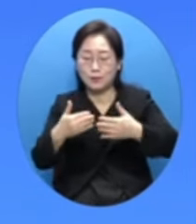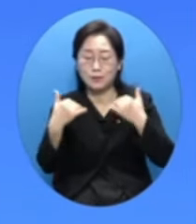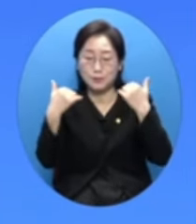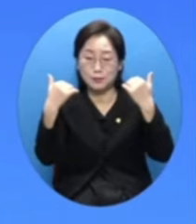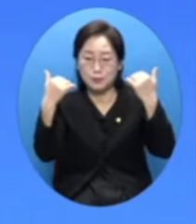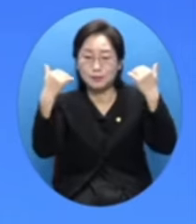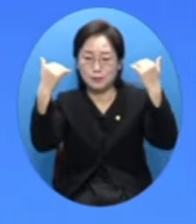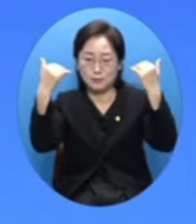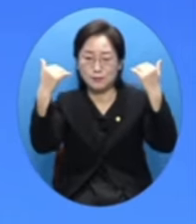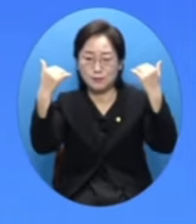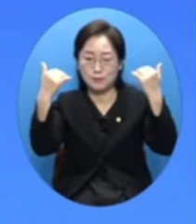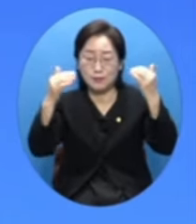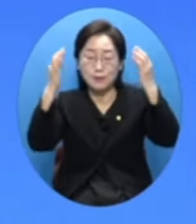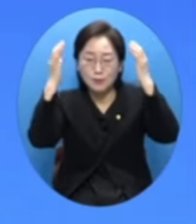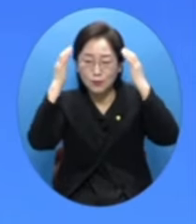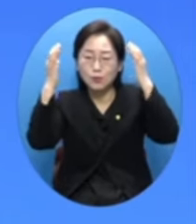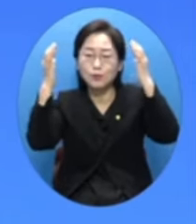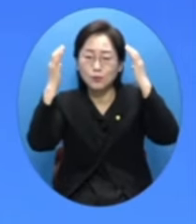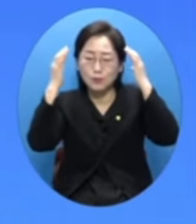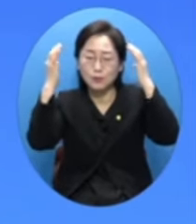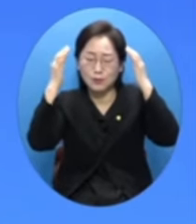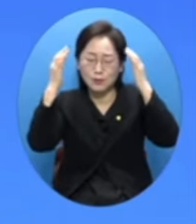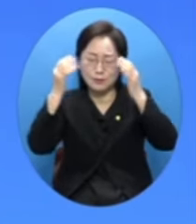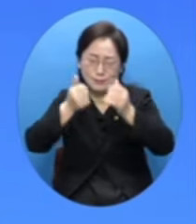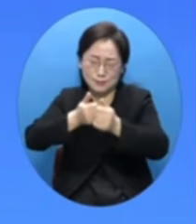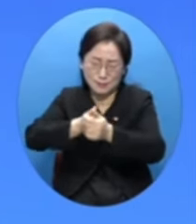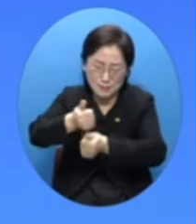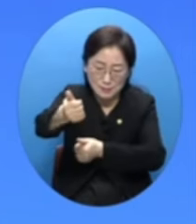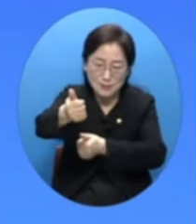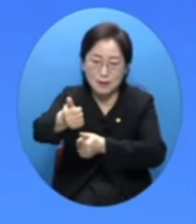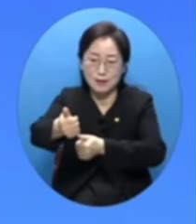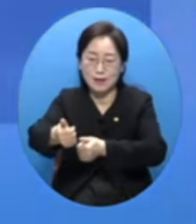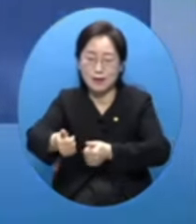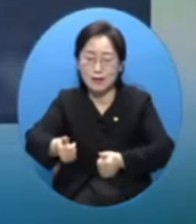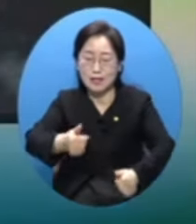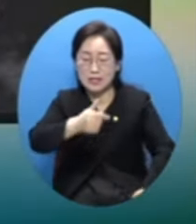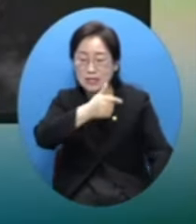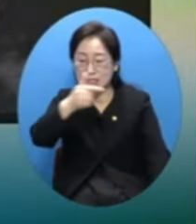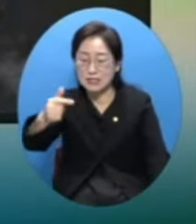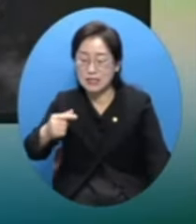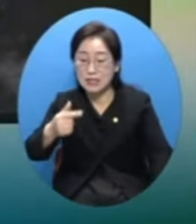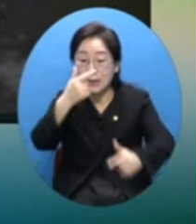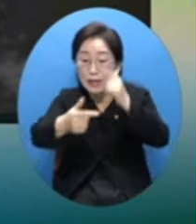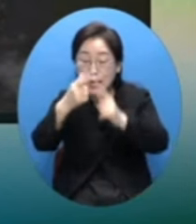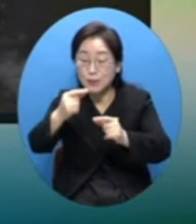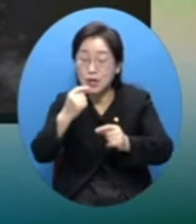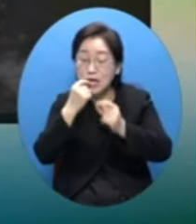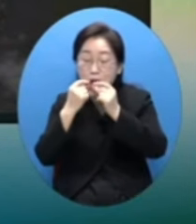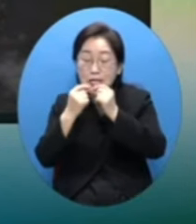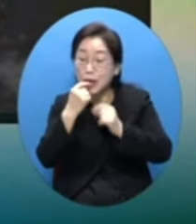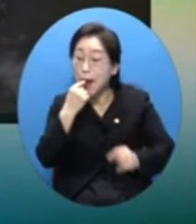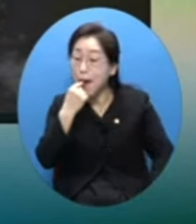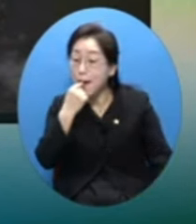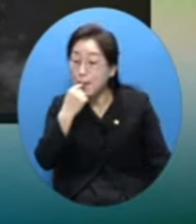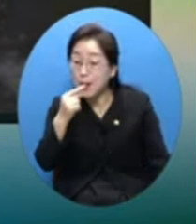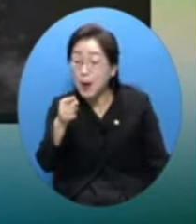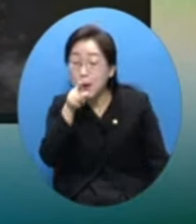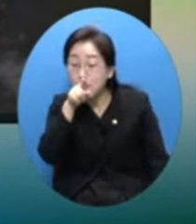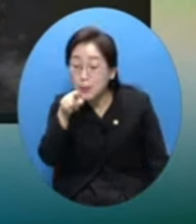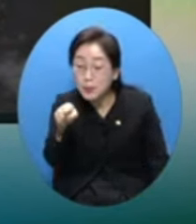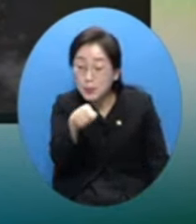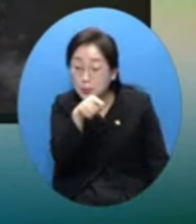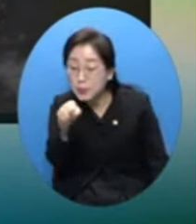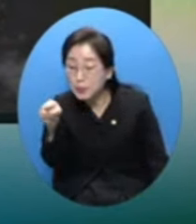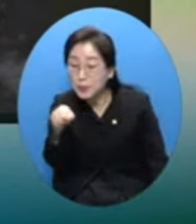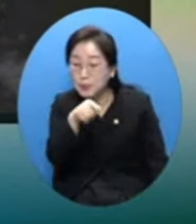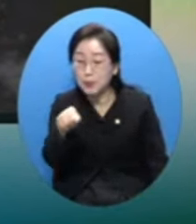이제 고난을 이겨 나가기 시작했습니다 긴 막대기로 입으로 팬을 물고 글을 쓰고